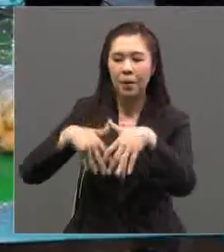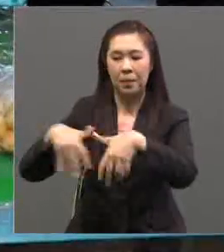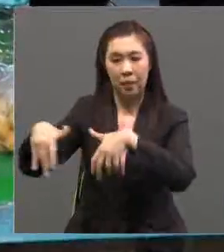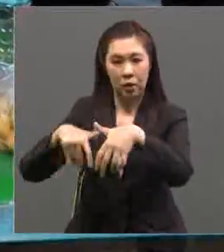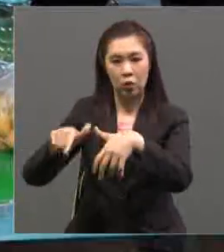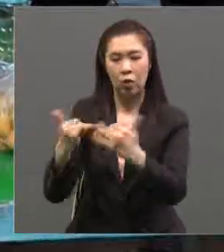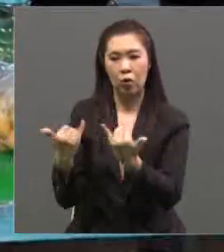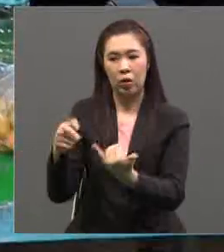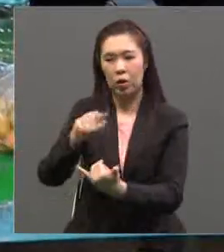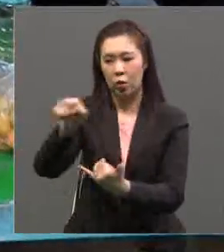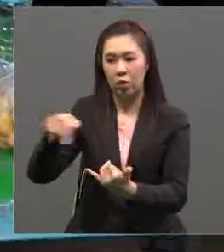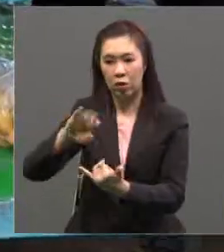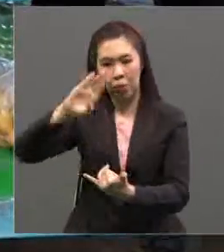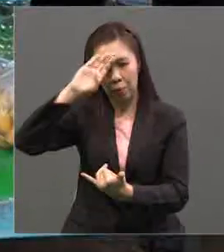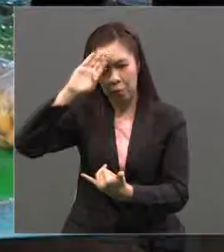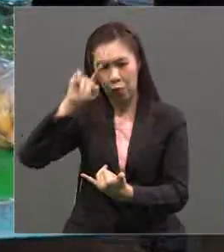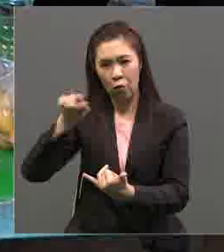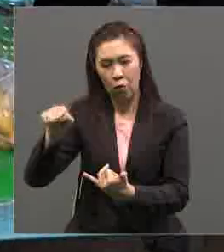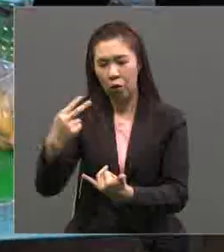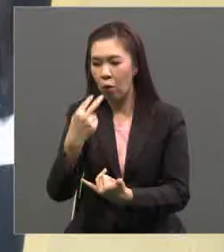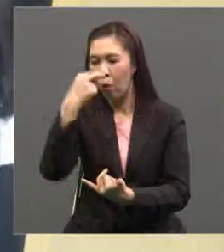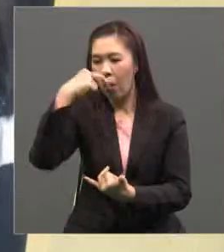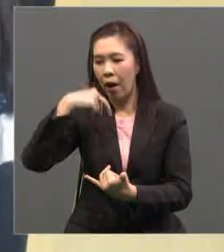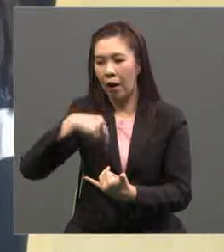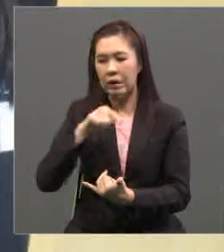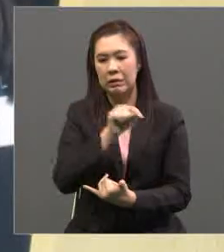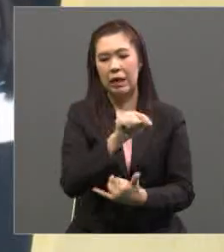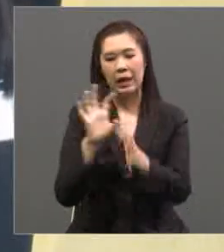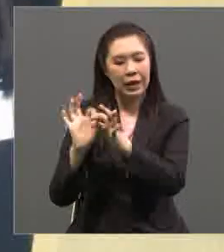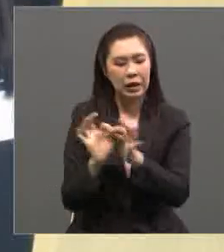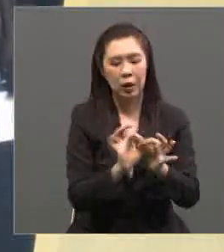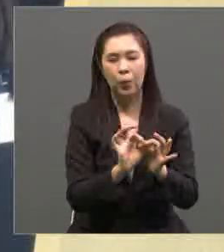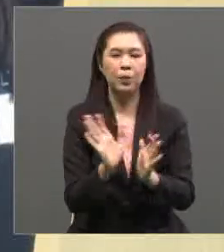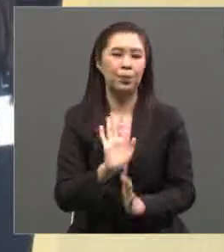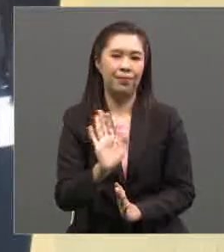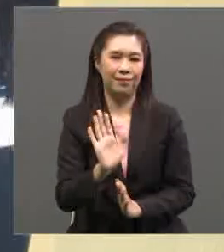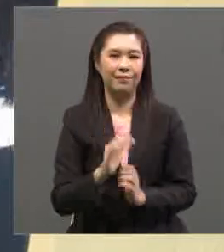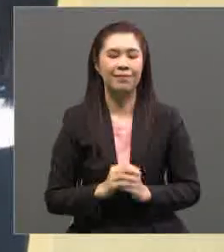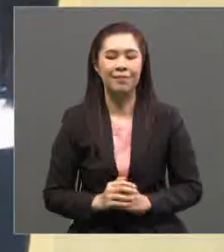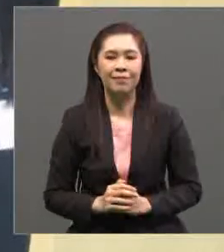งขณะนี้ก็ยังไม่พบผู้ป่วยโรคทางเดินหายใจที่เกิดจากเหตุการณ์ไฟไหม้บ่อขยะครับ